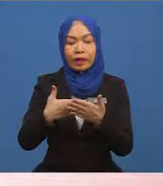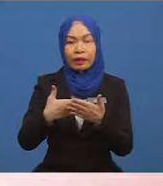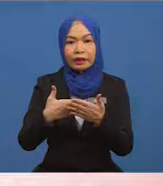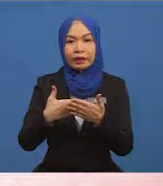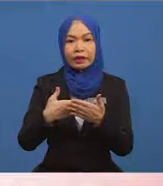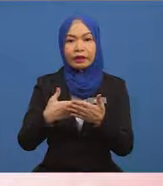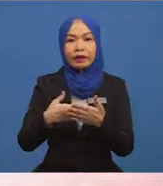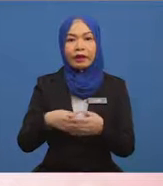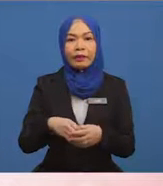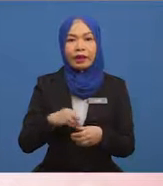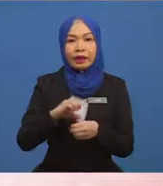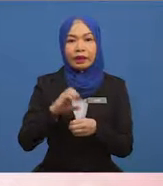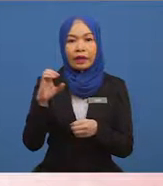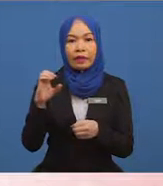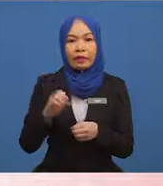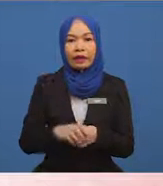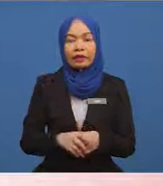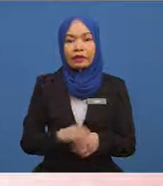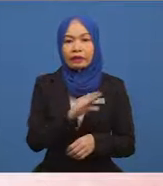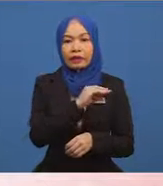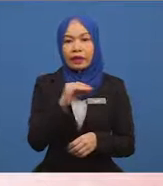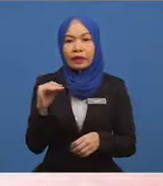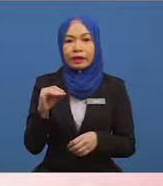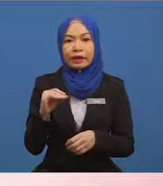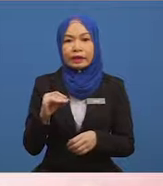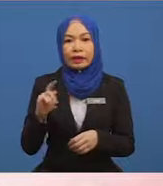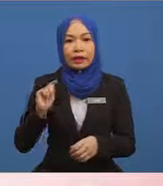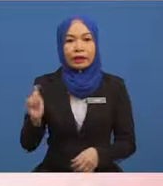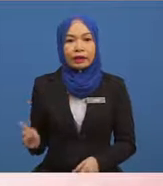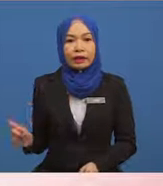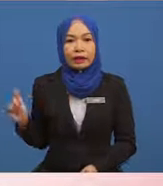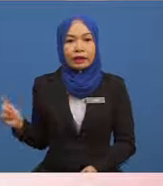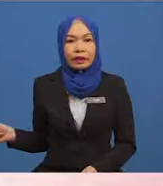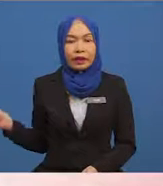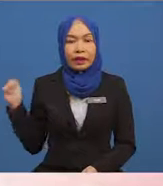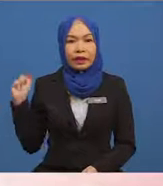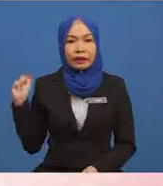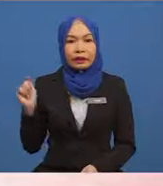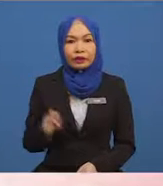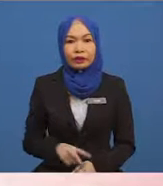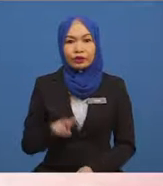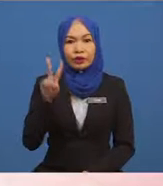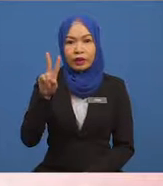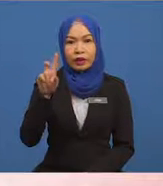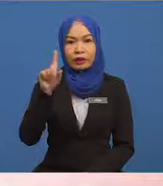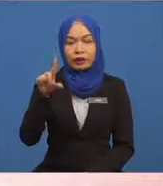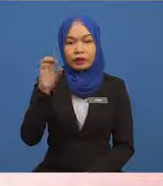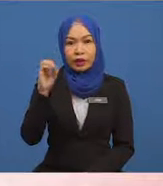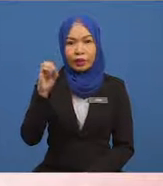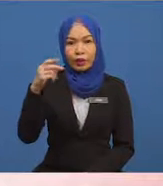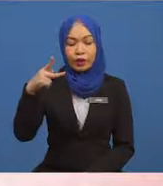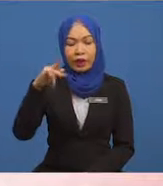yang dihasilkan adalah sebanyak 210 kilojoule.